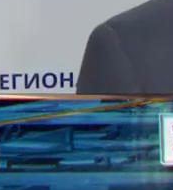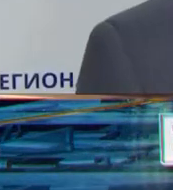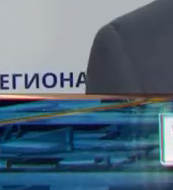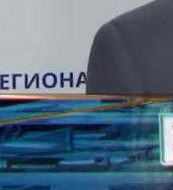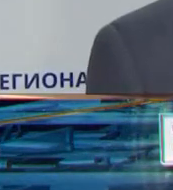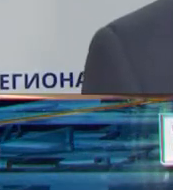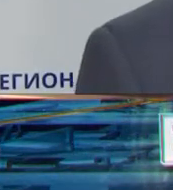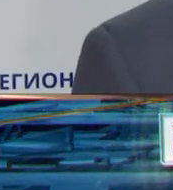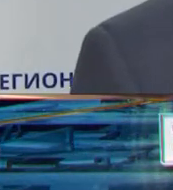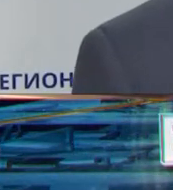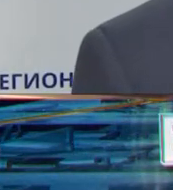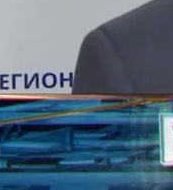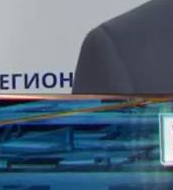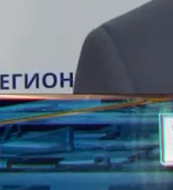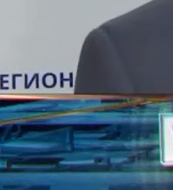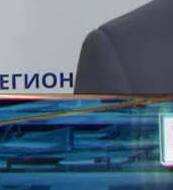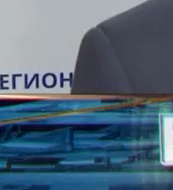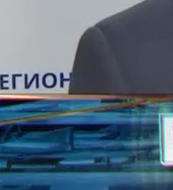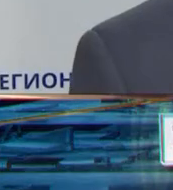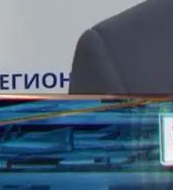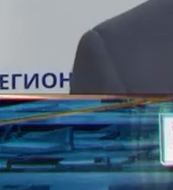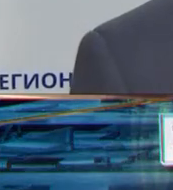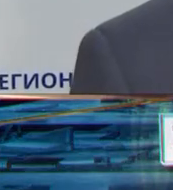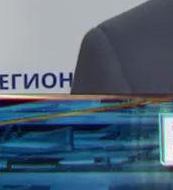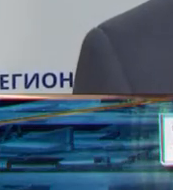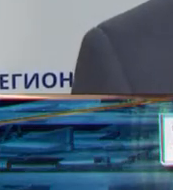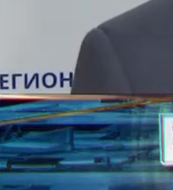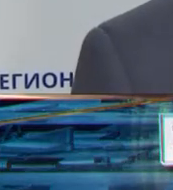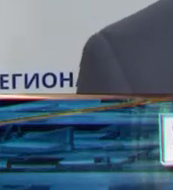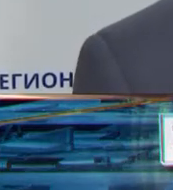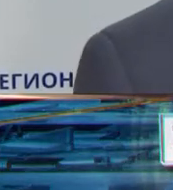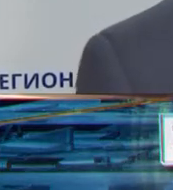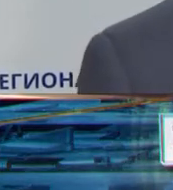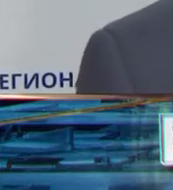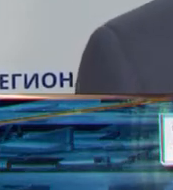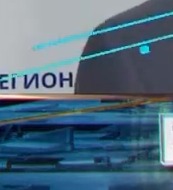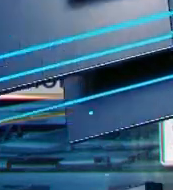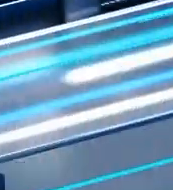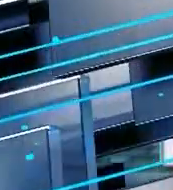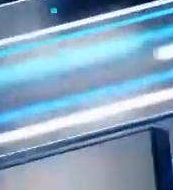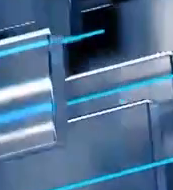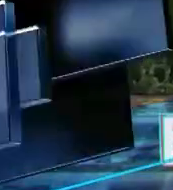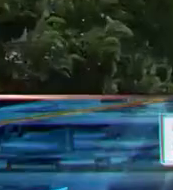жерде аудан арасында, облыс арасында шыққан жерде блокпосты, санитарлық посты болмайды.